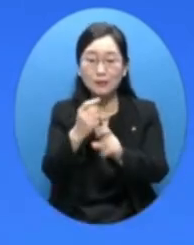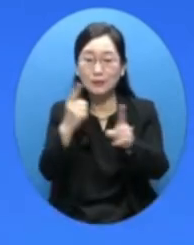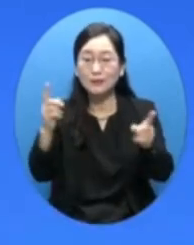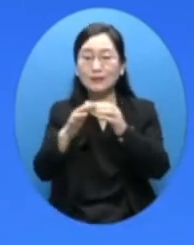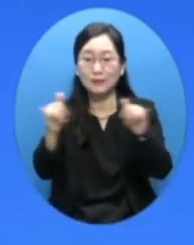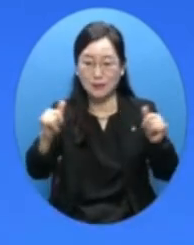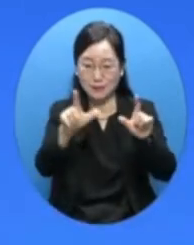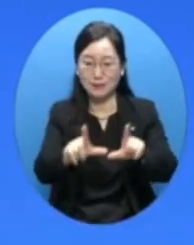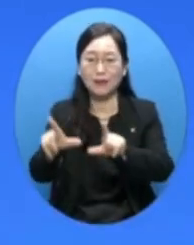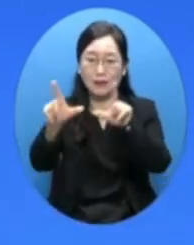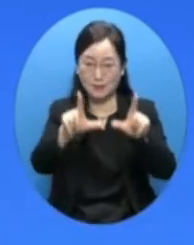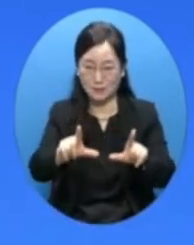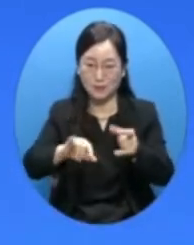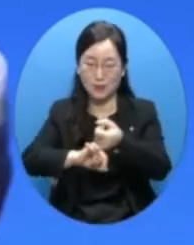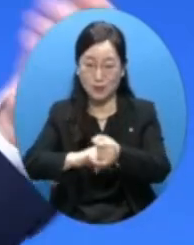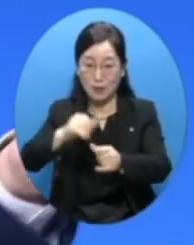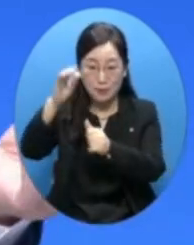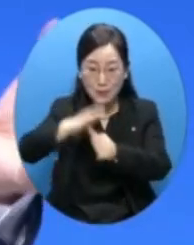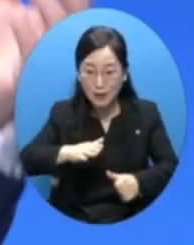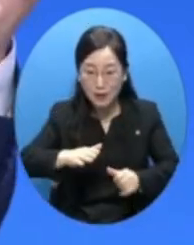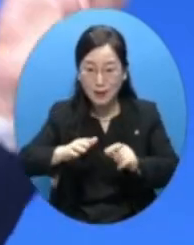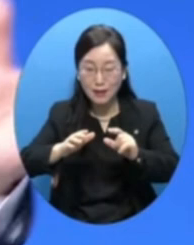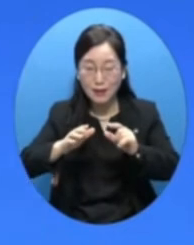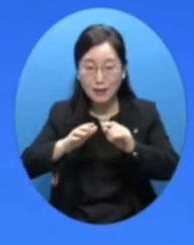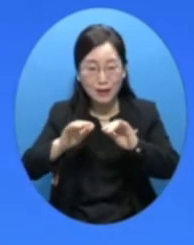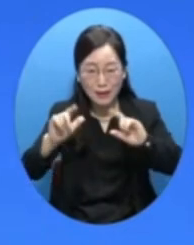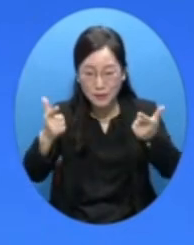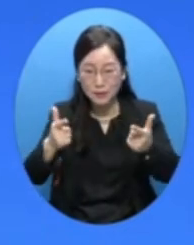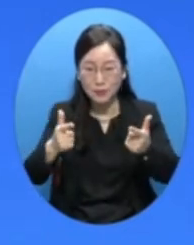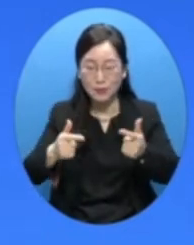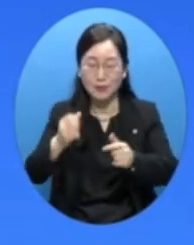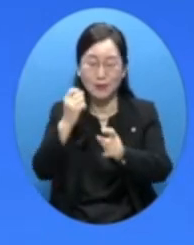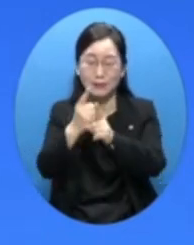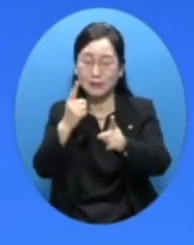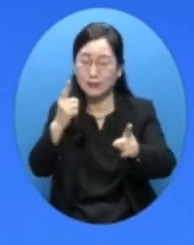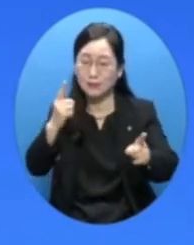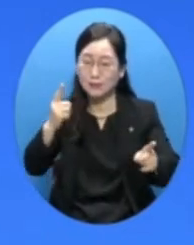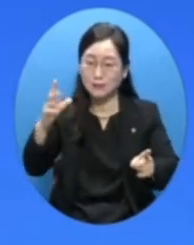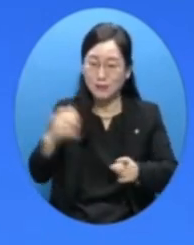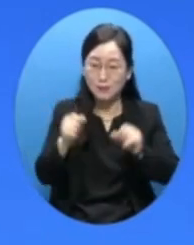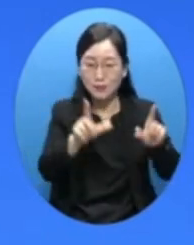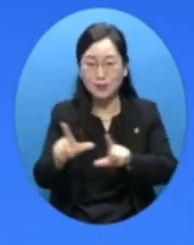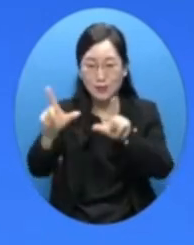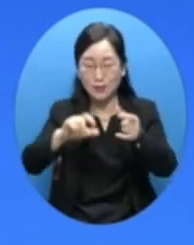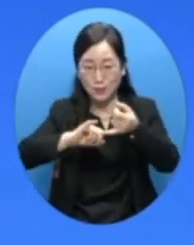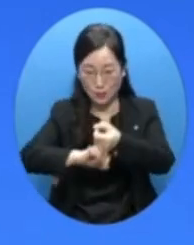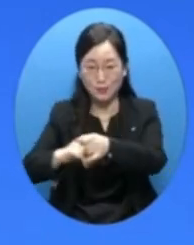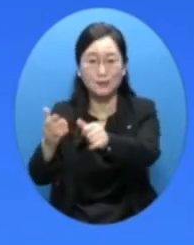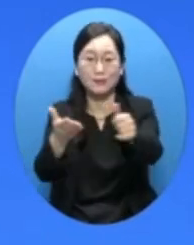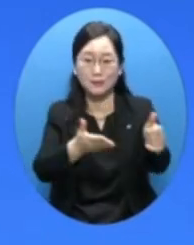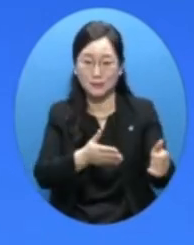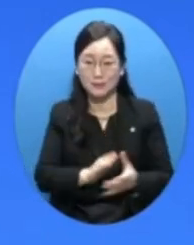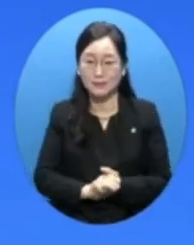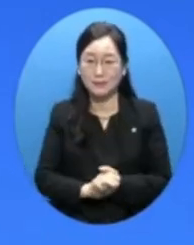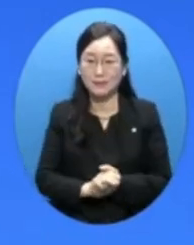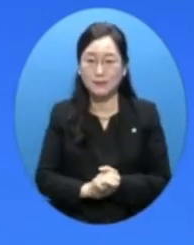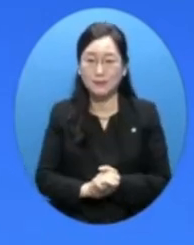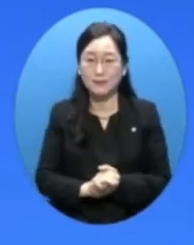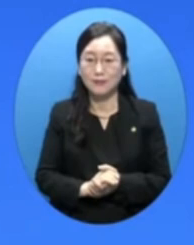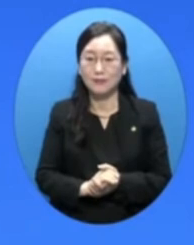삶을 살아야 됩니다. 패배자의 삶이 아니라 승리자의 삶을 살아가는 주님의 견인꾼들이 되어야 하는 것입니다.